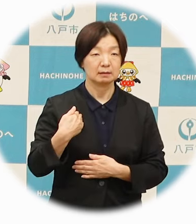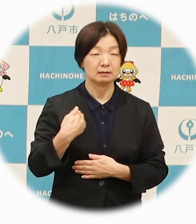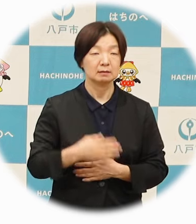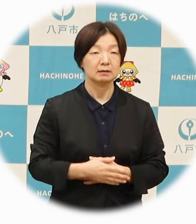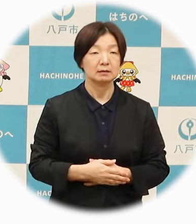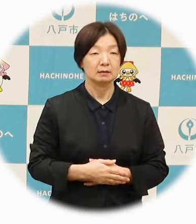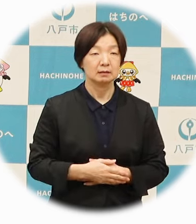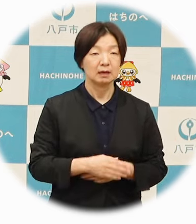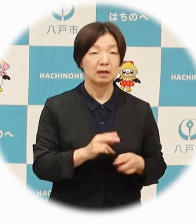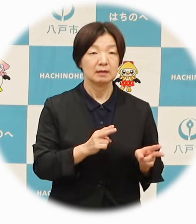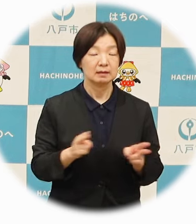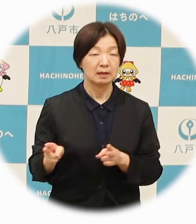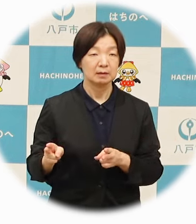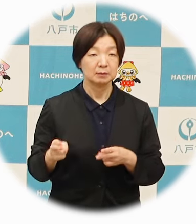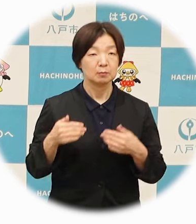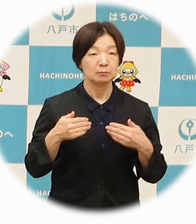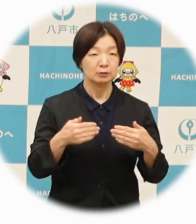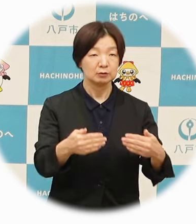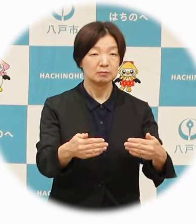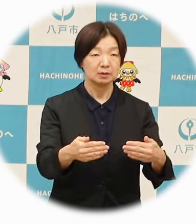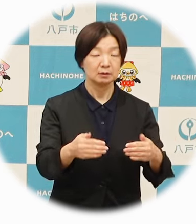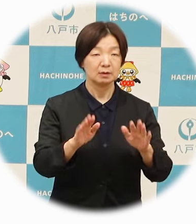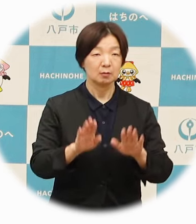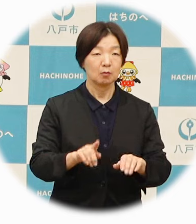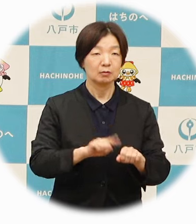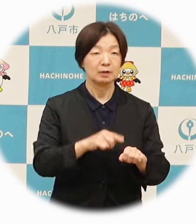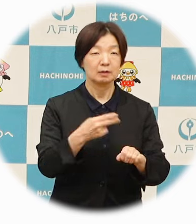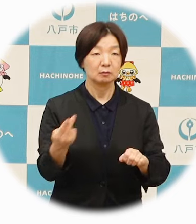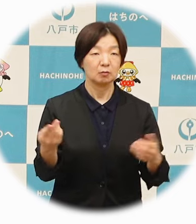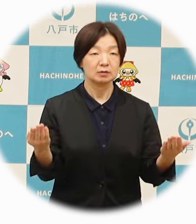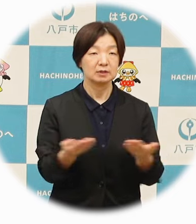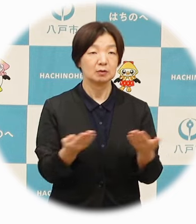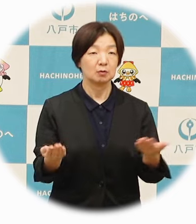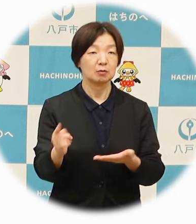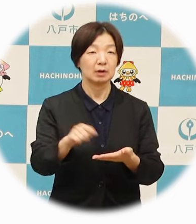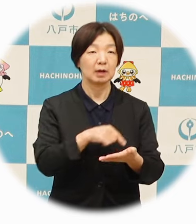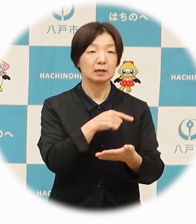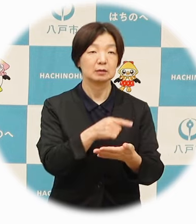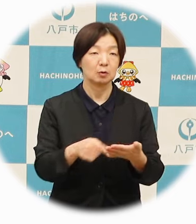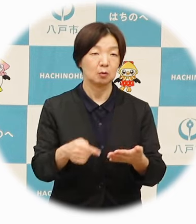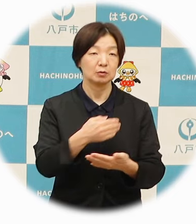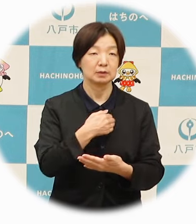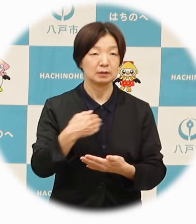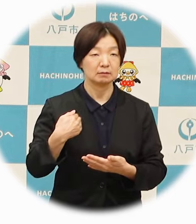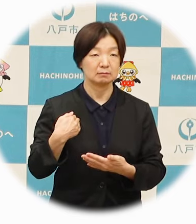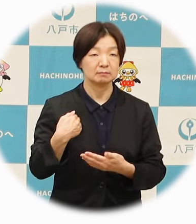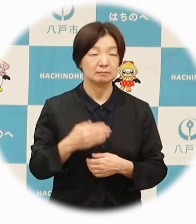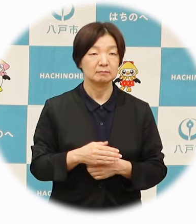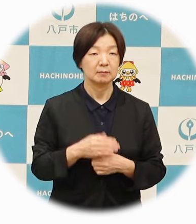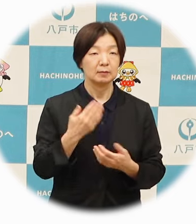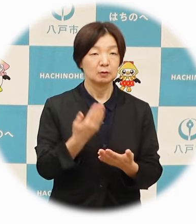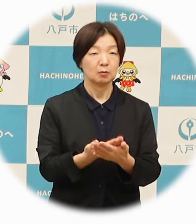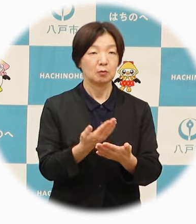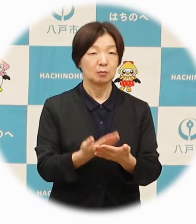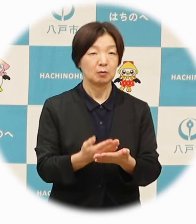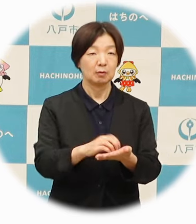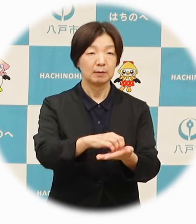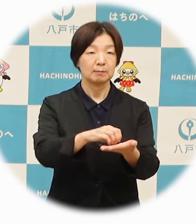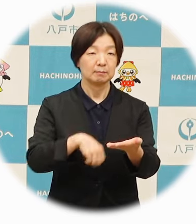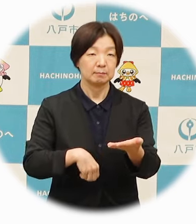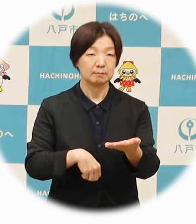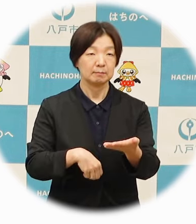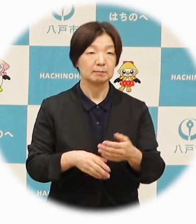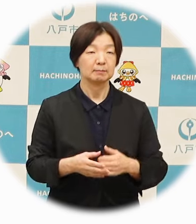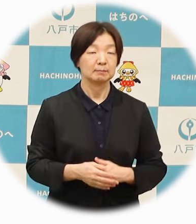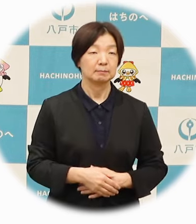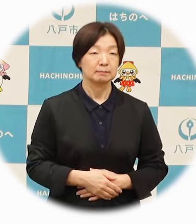、整備が進捗し、今年度をもって事業完了が見込まれますことから要望を取りやめるもの